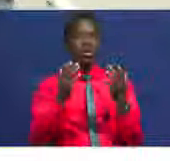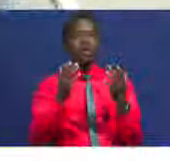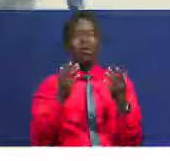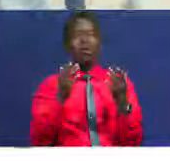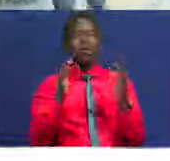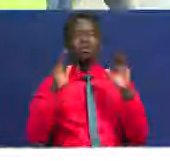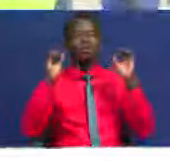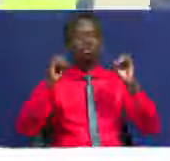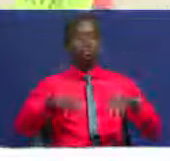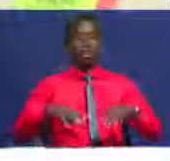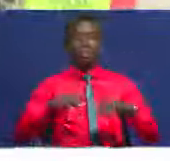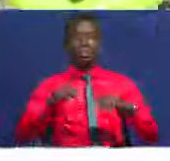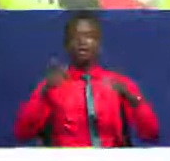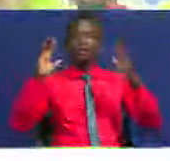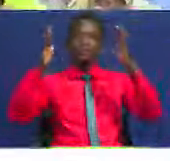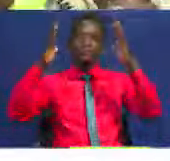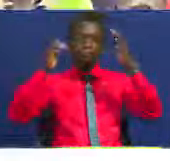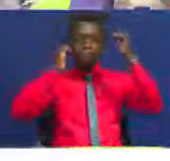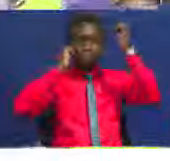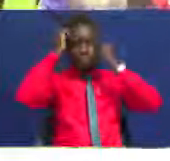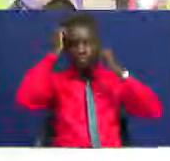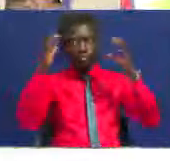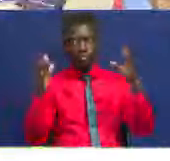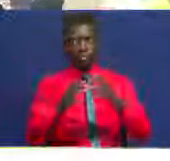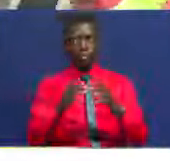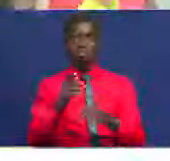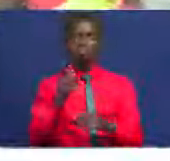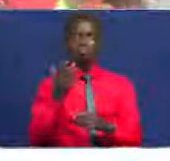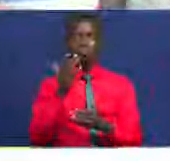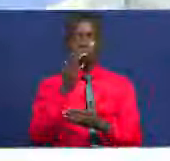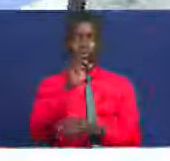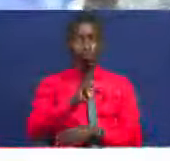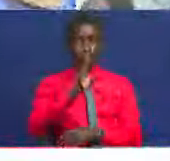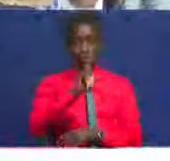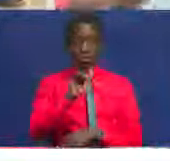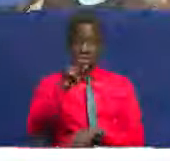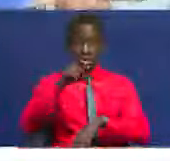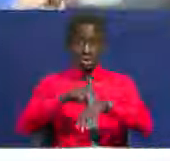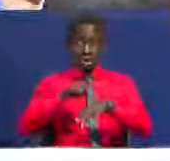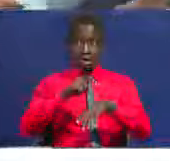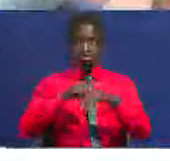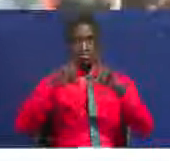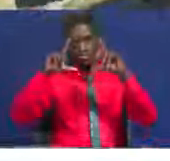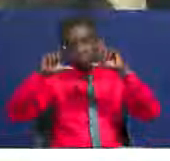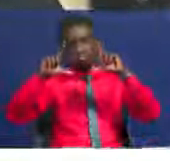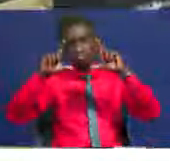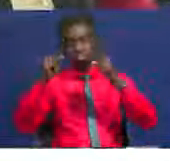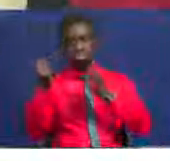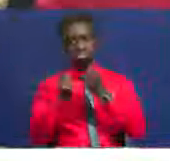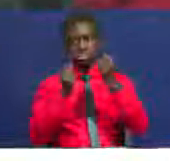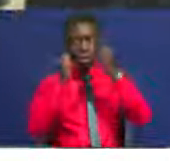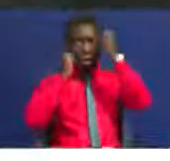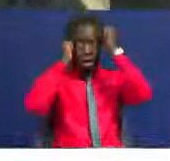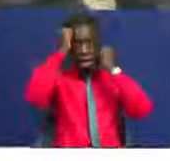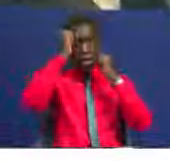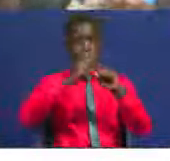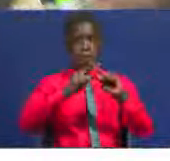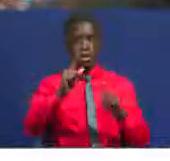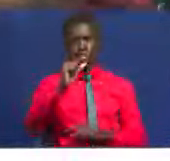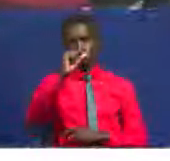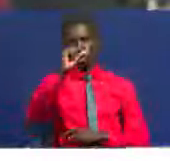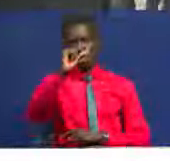wanajeshi hao, huku baadhi yao hata wakitumia fursa hiyo kupiga picha magari ya jeshi. Lakini punde si